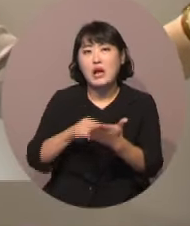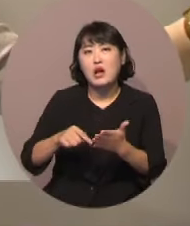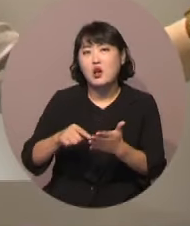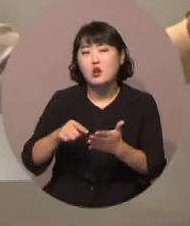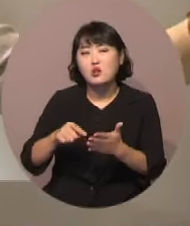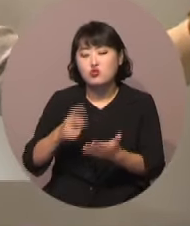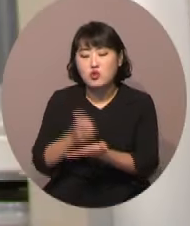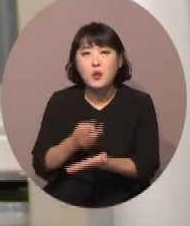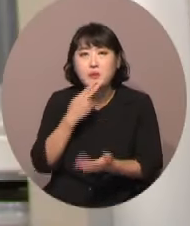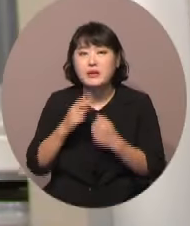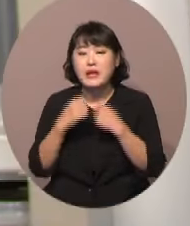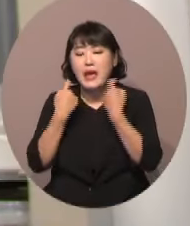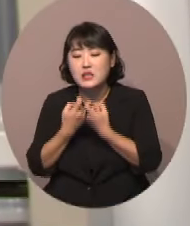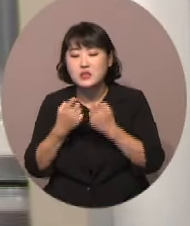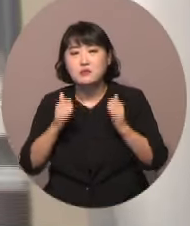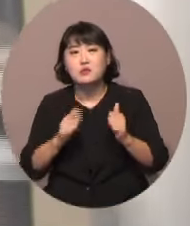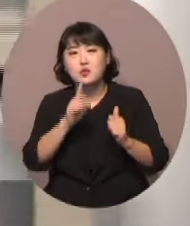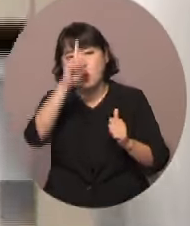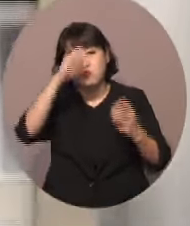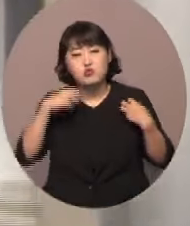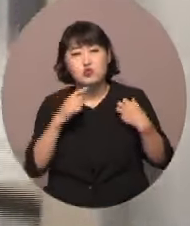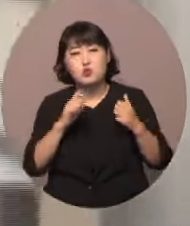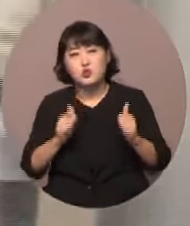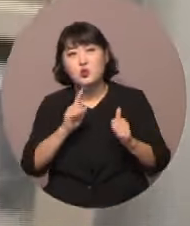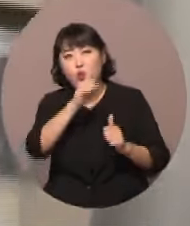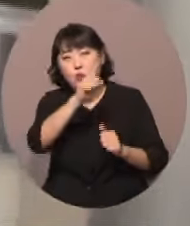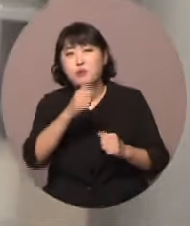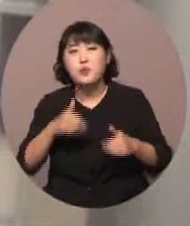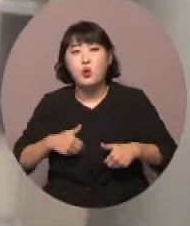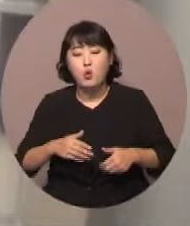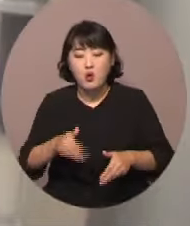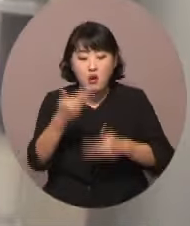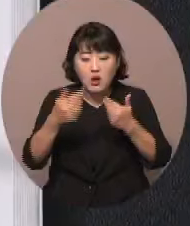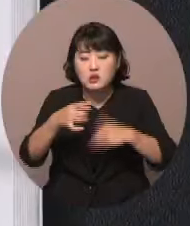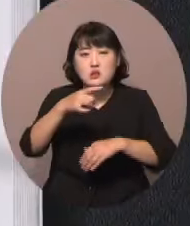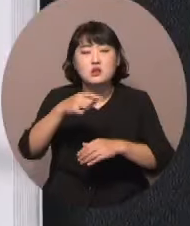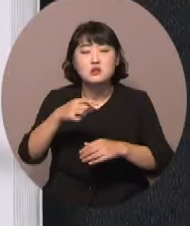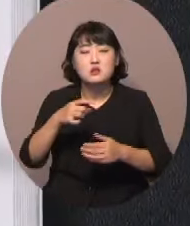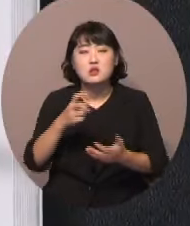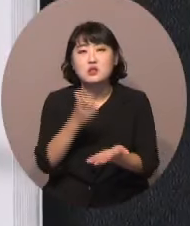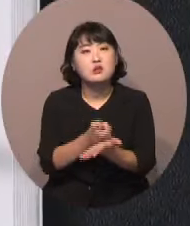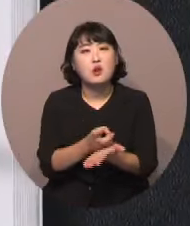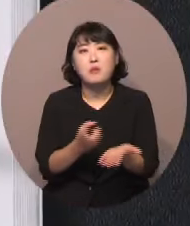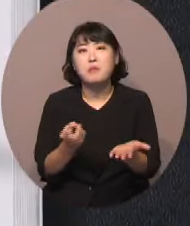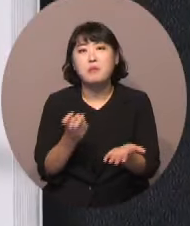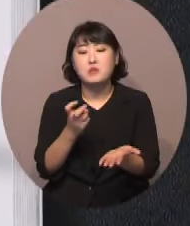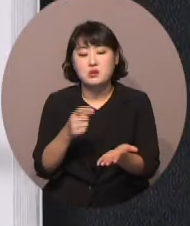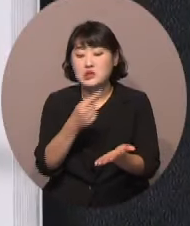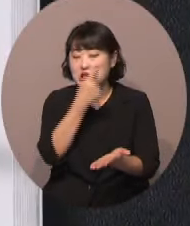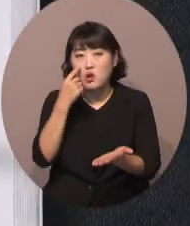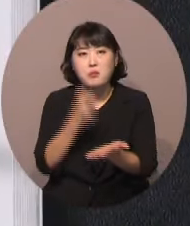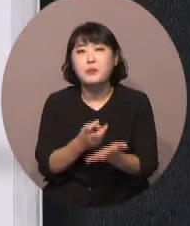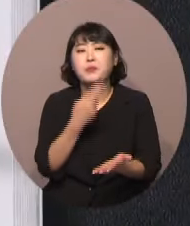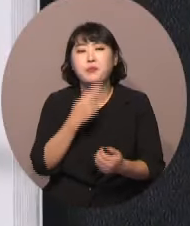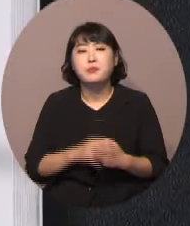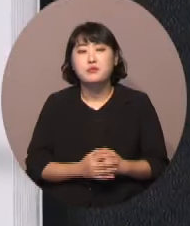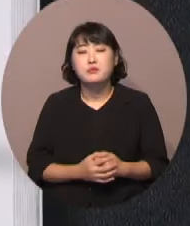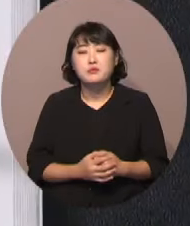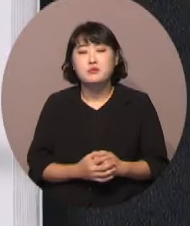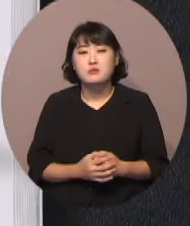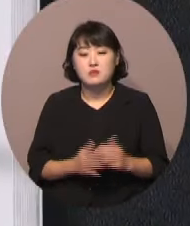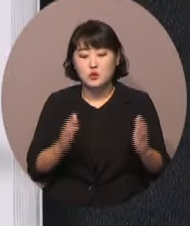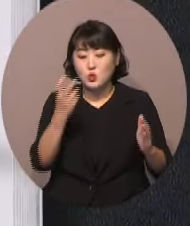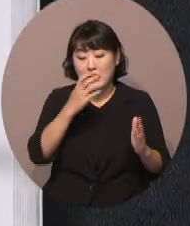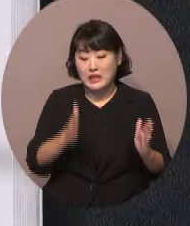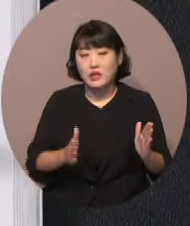개별 소송을 해야 하고 또 유해 발굴 사업을 위한 근거도 없습니다. 지난 21대 국회에서 진화위 조사기간